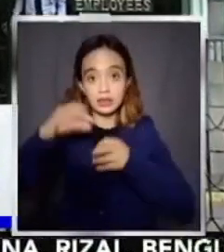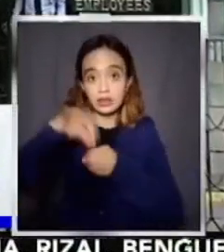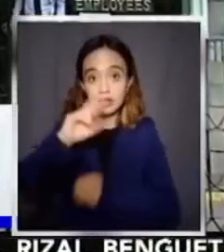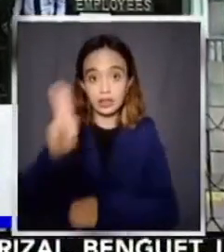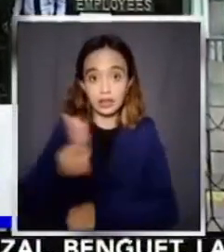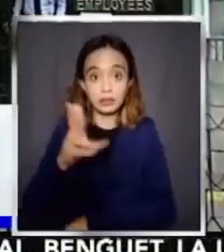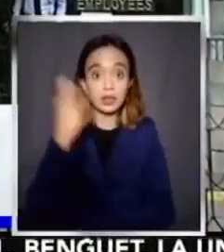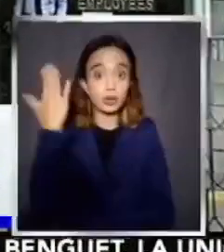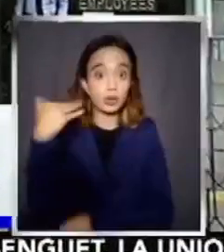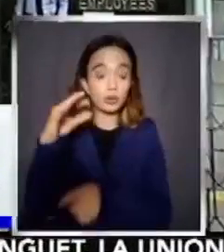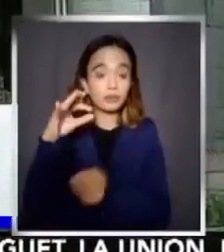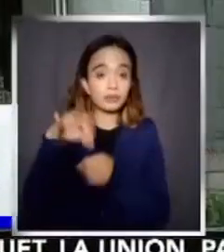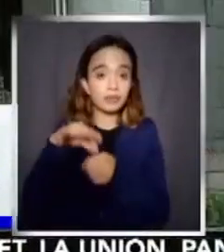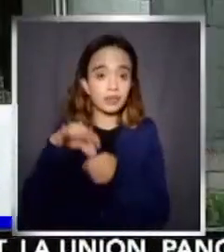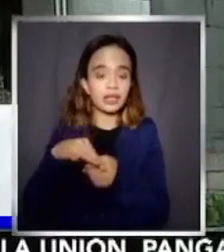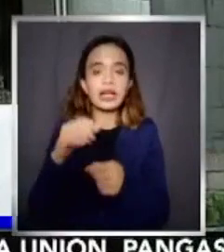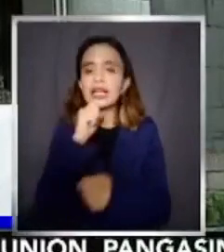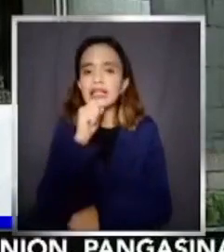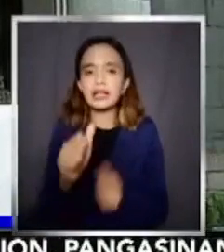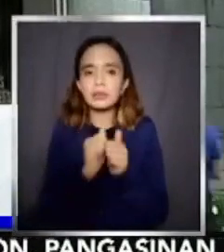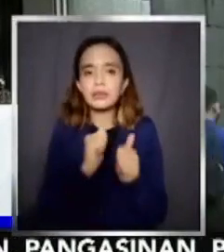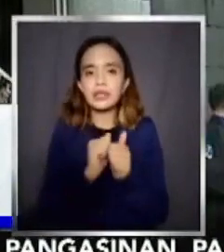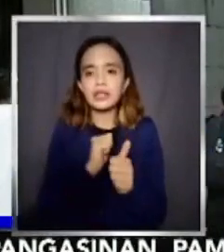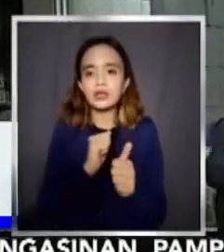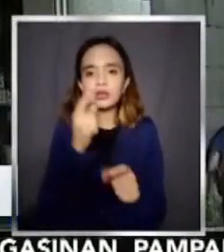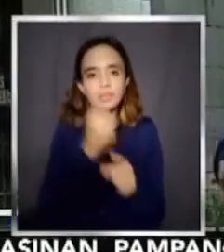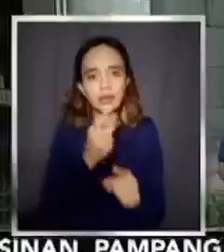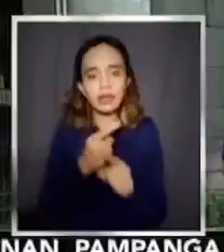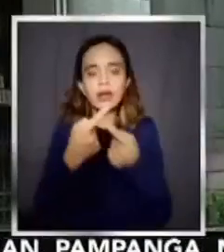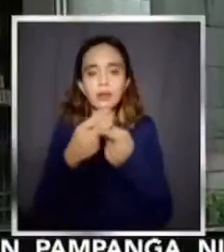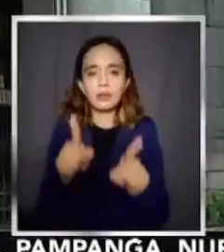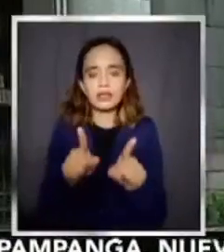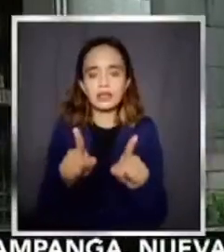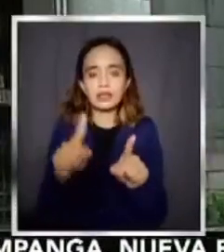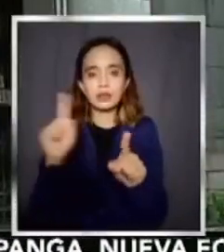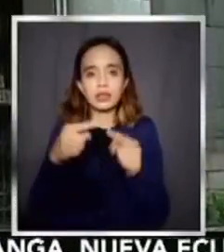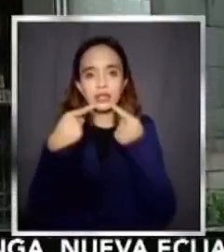dahil sa accuracy, kundi dahil naabot na ng mga ito ang maximum service life.